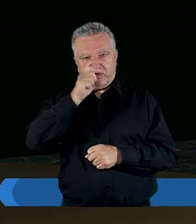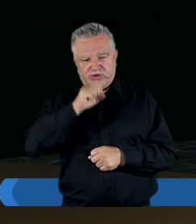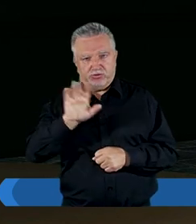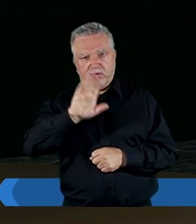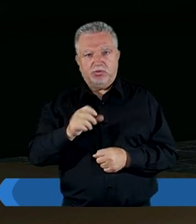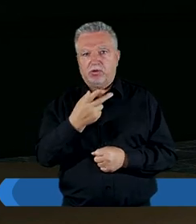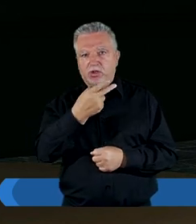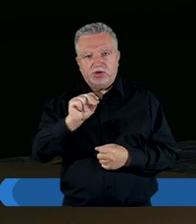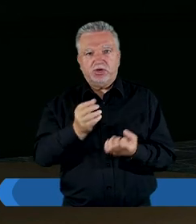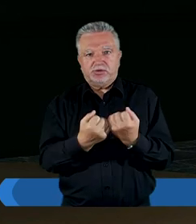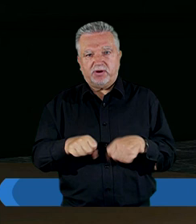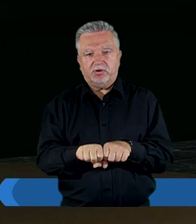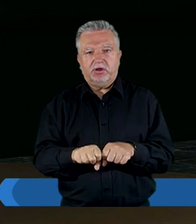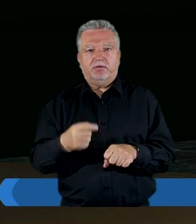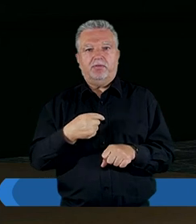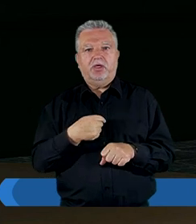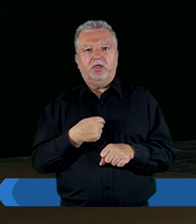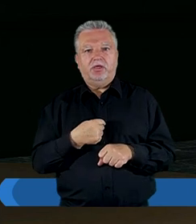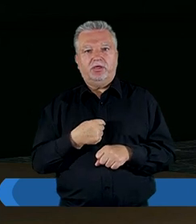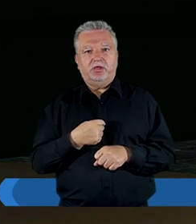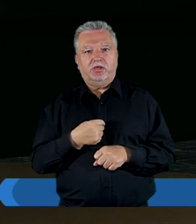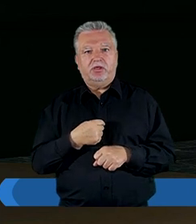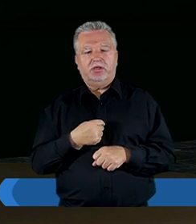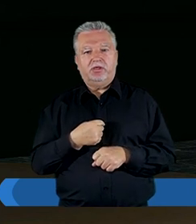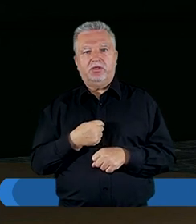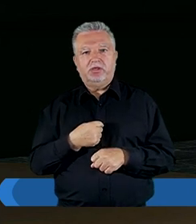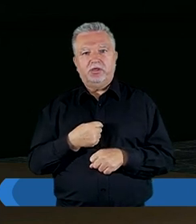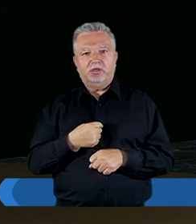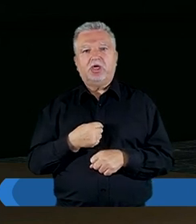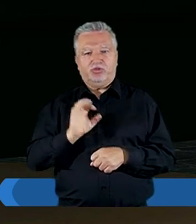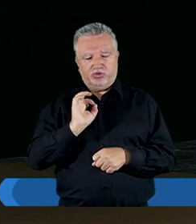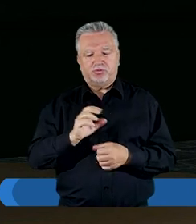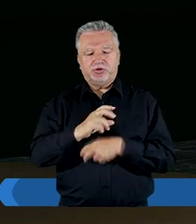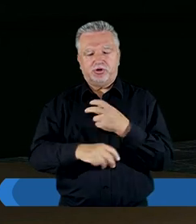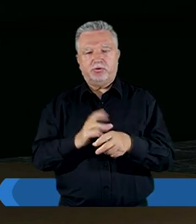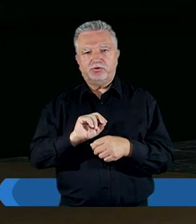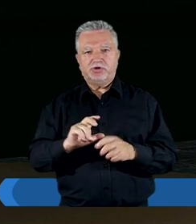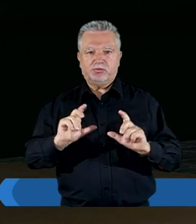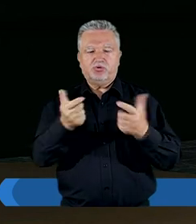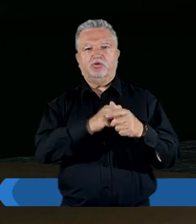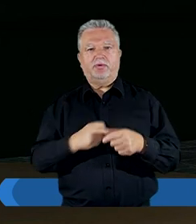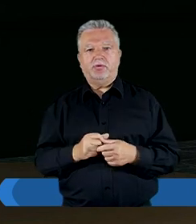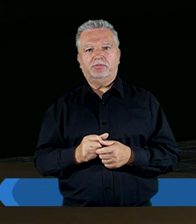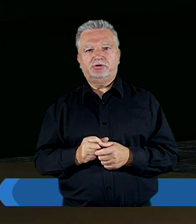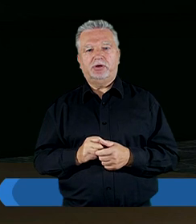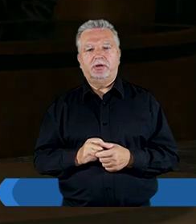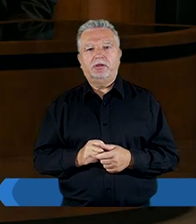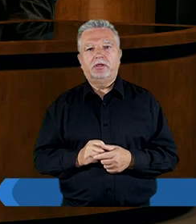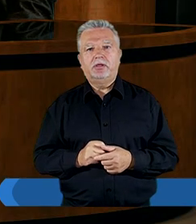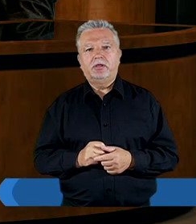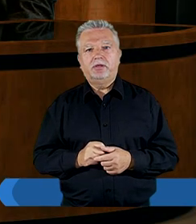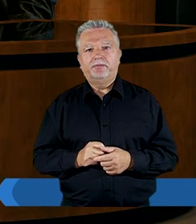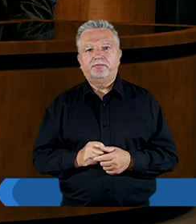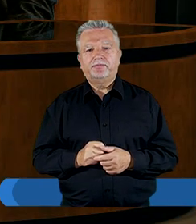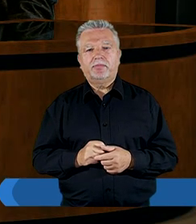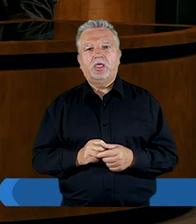jesteś niesprawiedliwym, a ja zło zrobiłem dobrze, że się zbuntowałem. Przynajmniej ja to widzę za tą historią Joba. Czyli